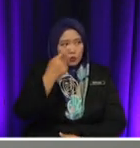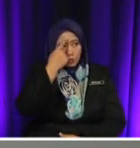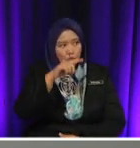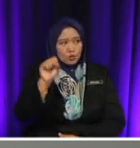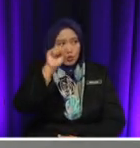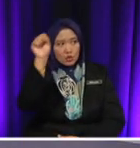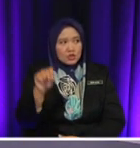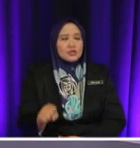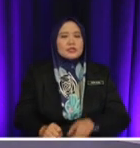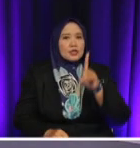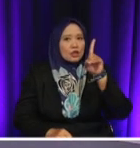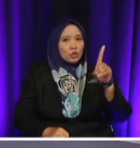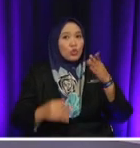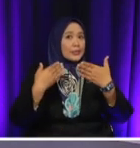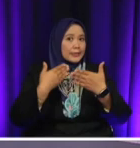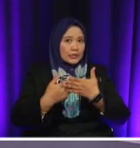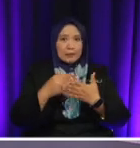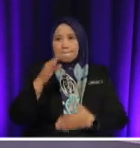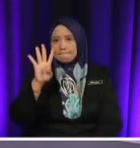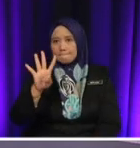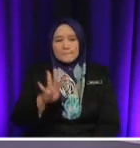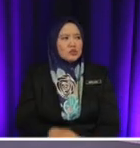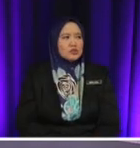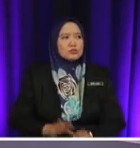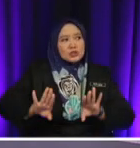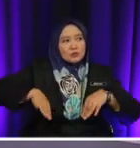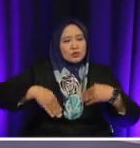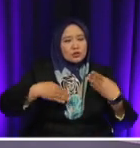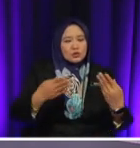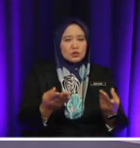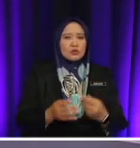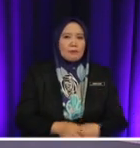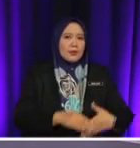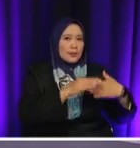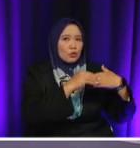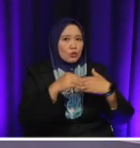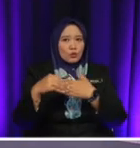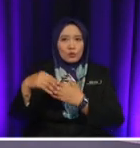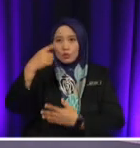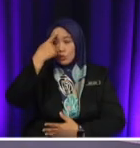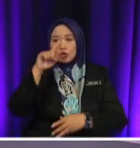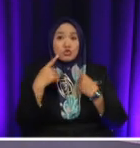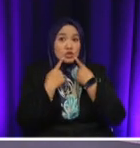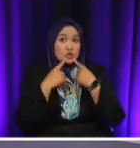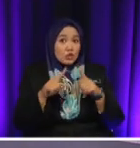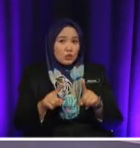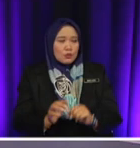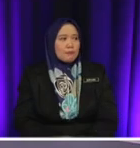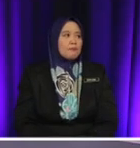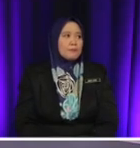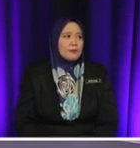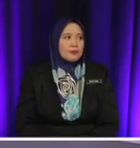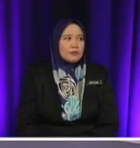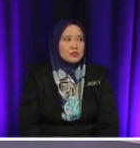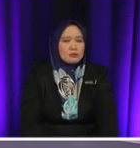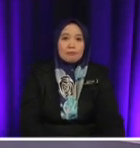nombor EMP okey Bagaimanakah panduan untuk menjawab Dia so kita perhatikan okey yang pertama kita